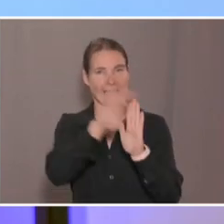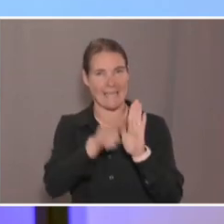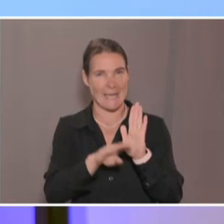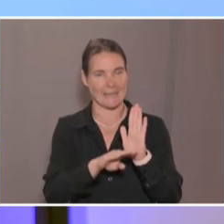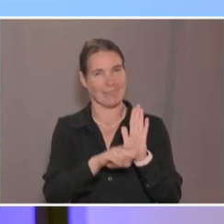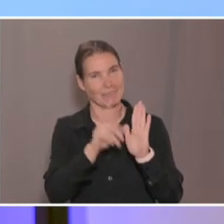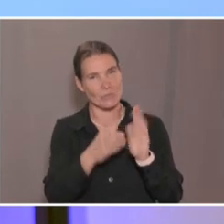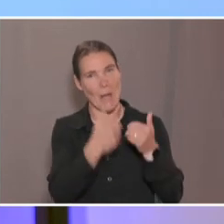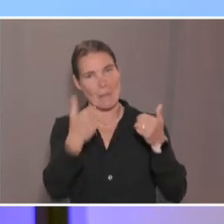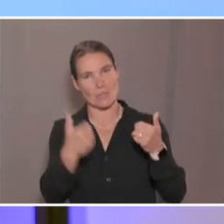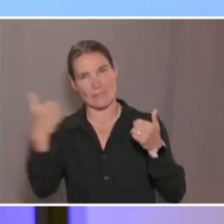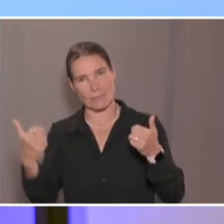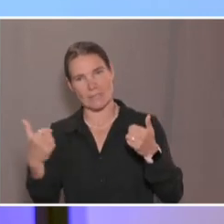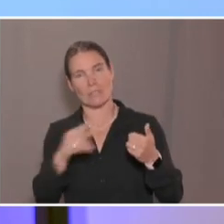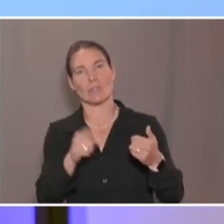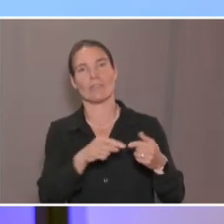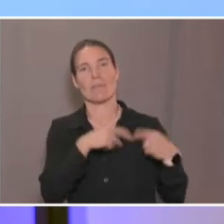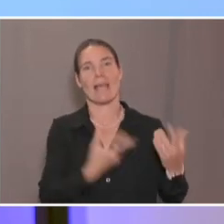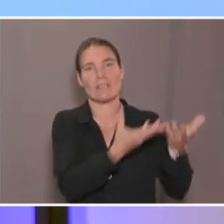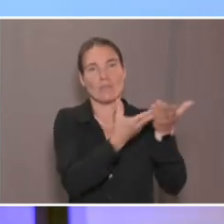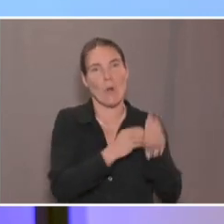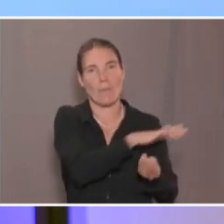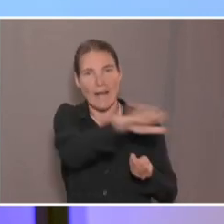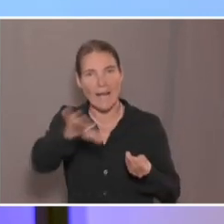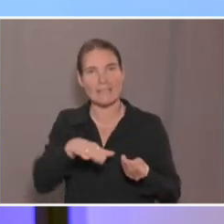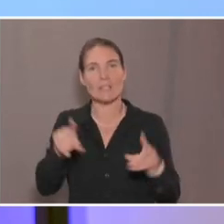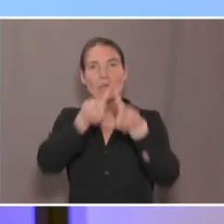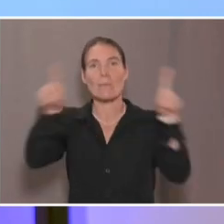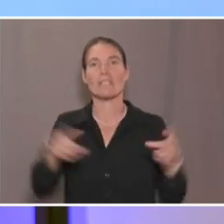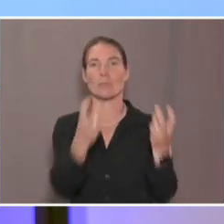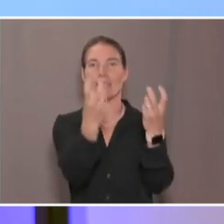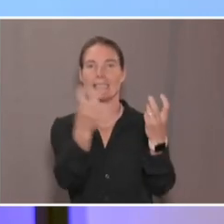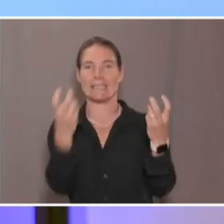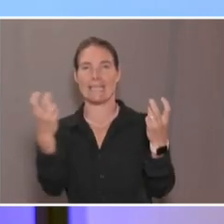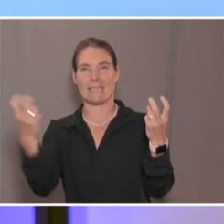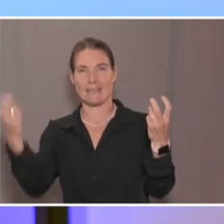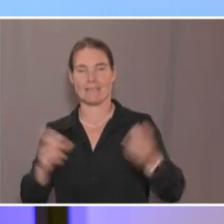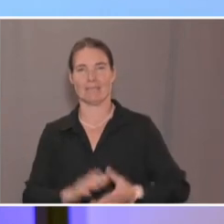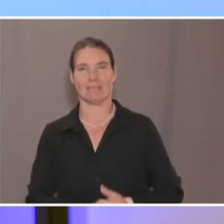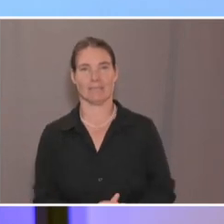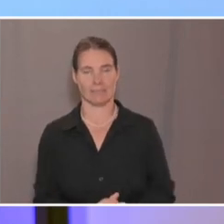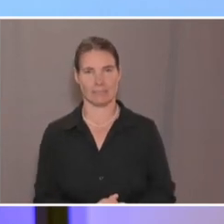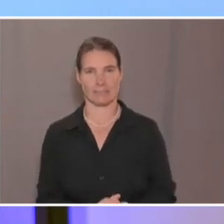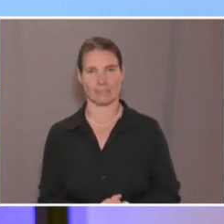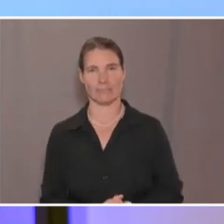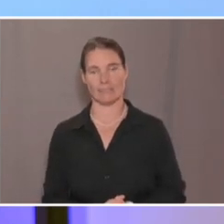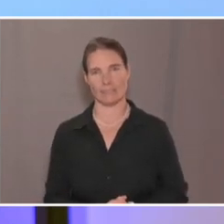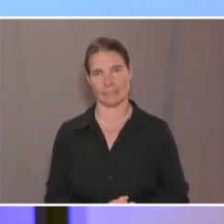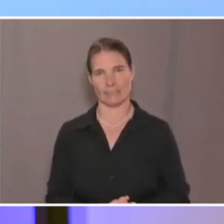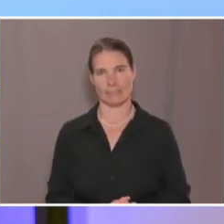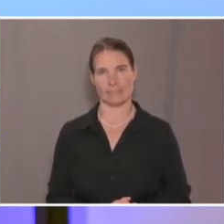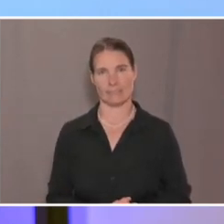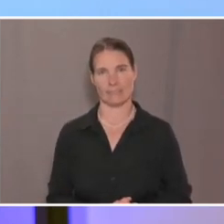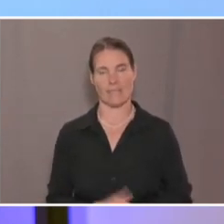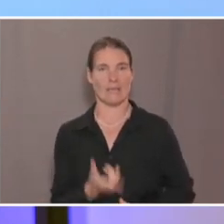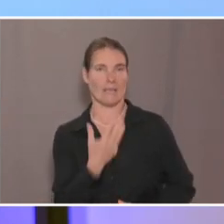herzlich willkommen an alle, die vor den Bildschirmen sitzen bei dieser EUF-Premiere eines Livestreams. Ich